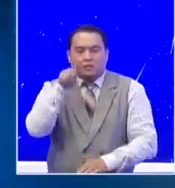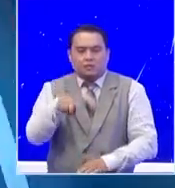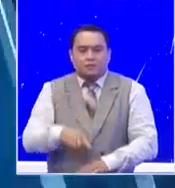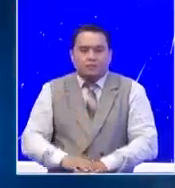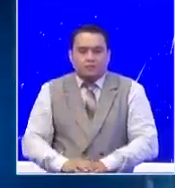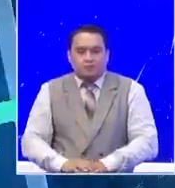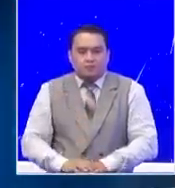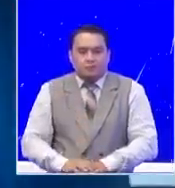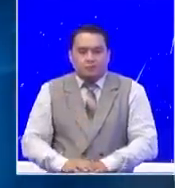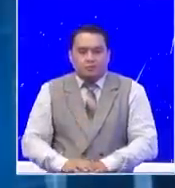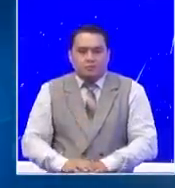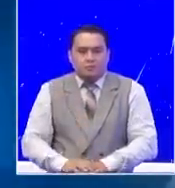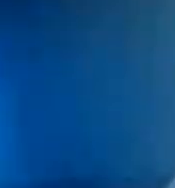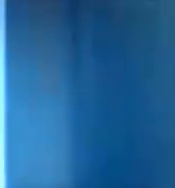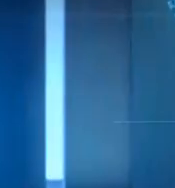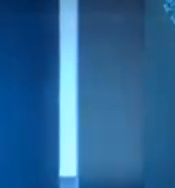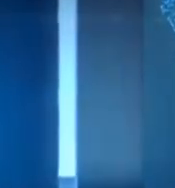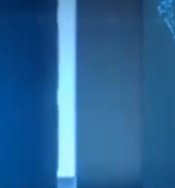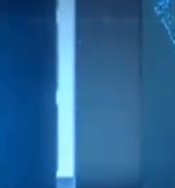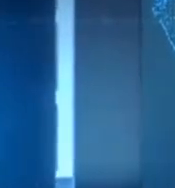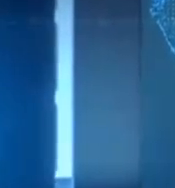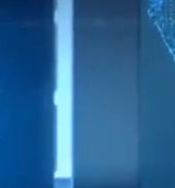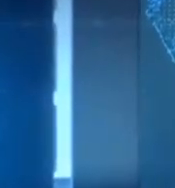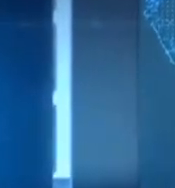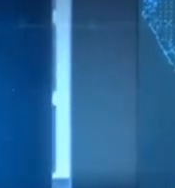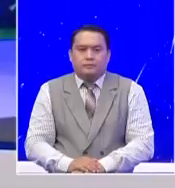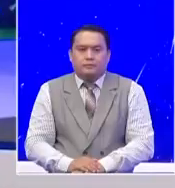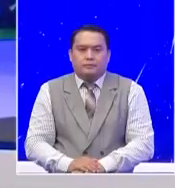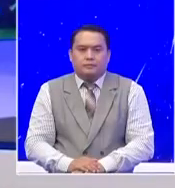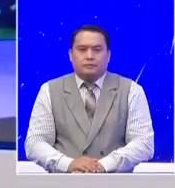Әмина Құдайберген, Ғабит Қабдырахман, жетісу арнасы, Талдықорған.